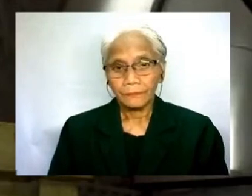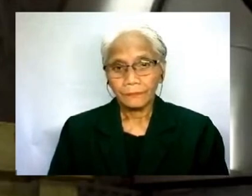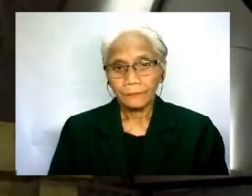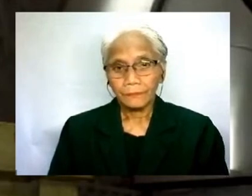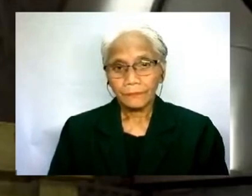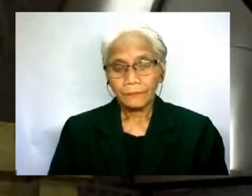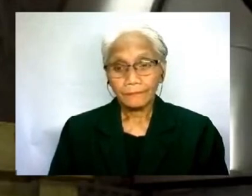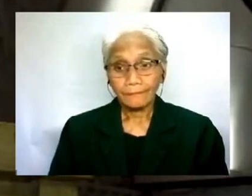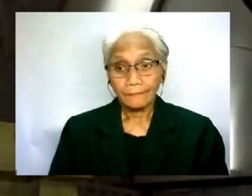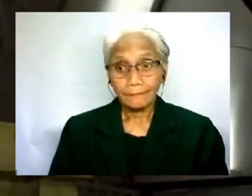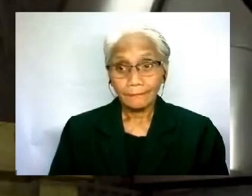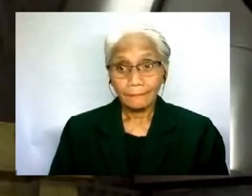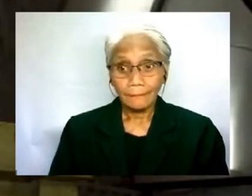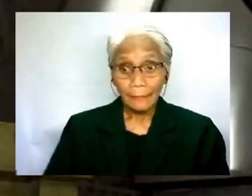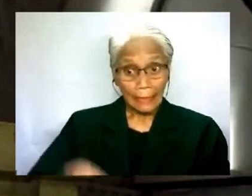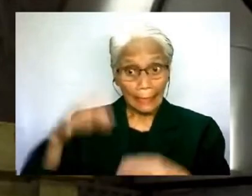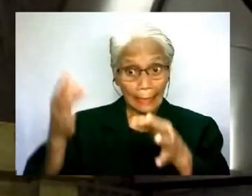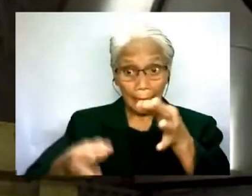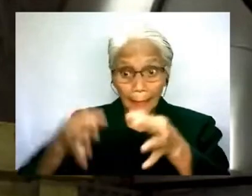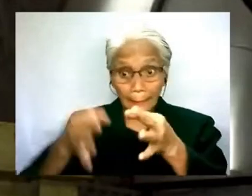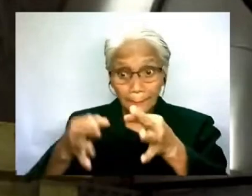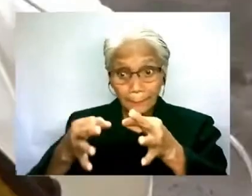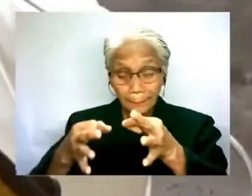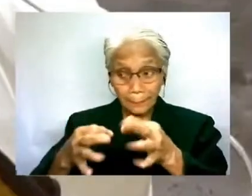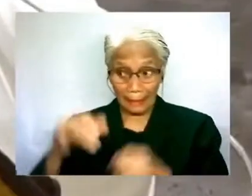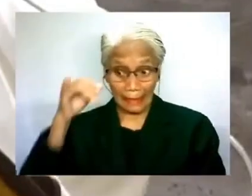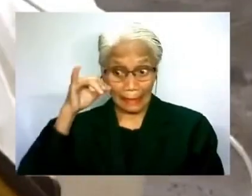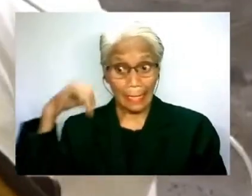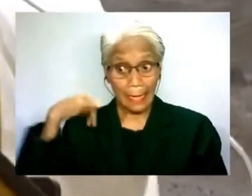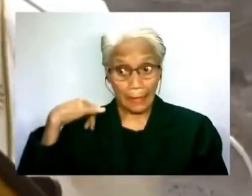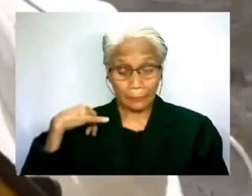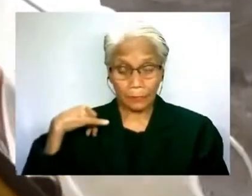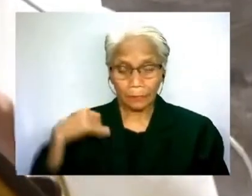Kung kahapon, mga kapatid, ay